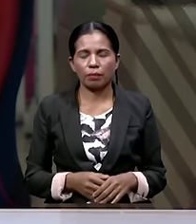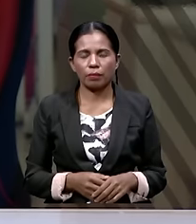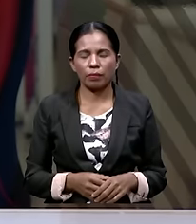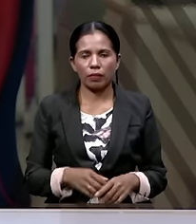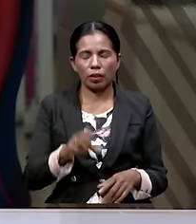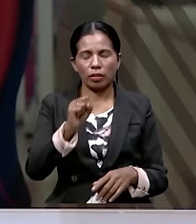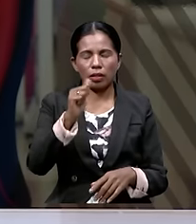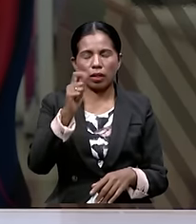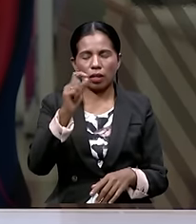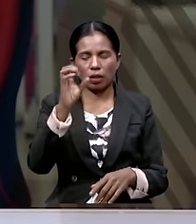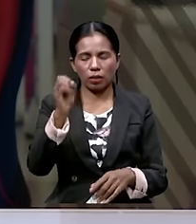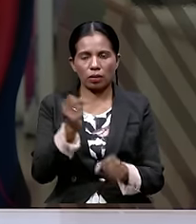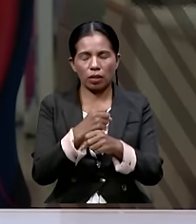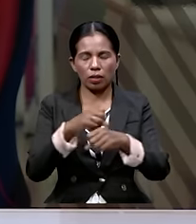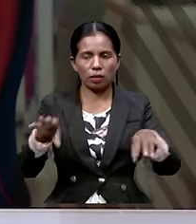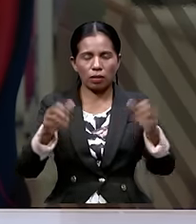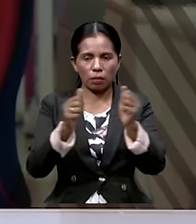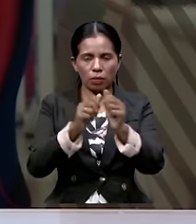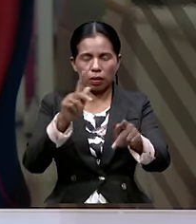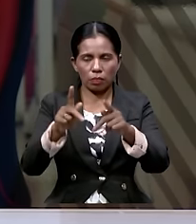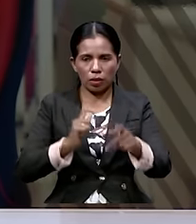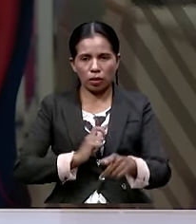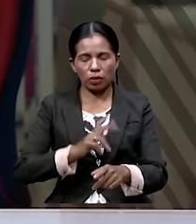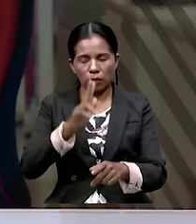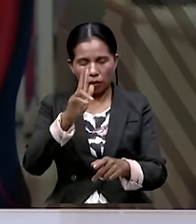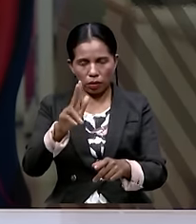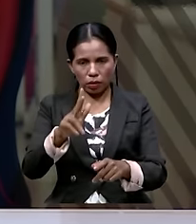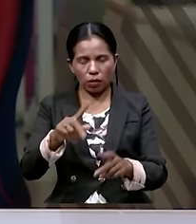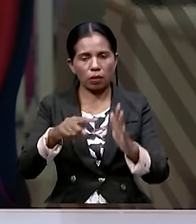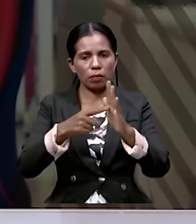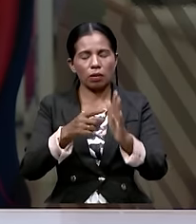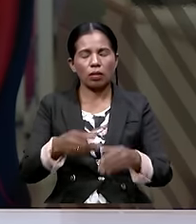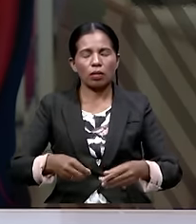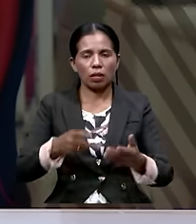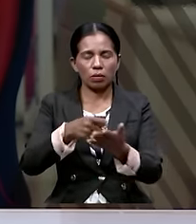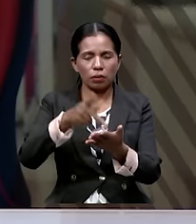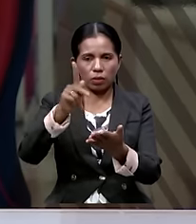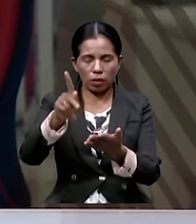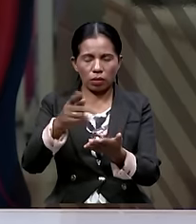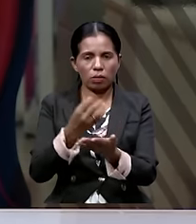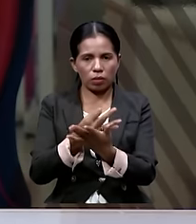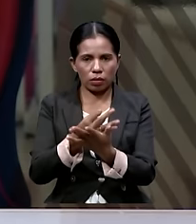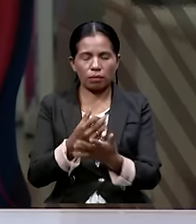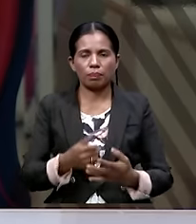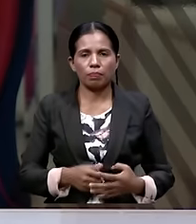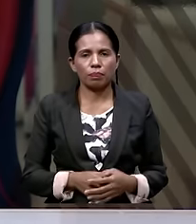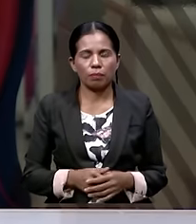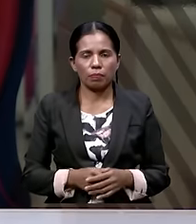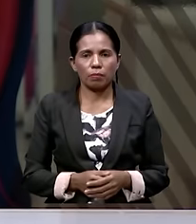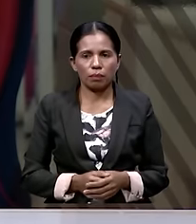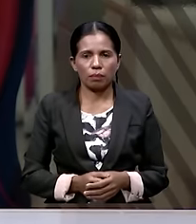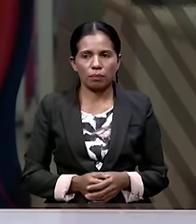Siatu sehalu ulu koordinasang hukum nida di Tasitolu, molok halu dispezu administrativo.